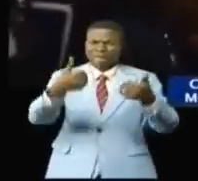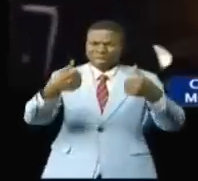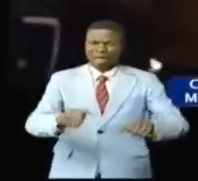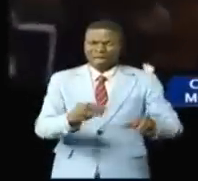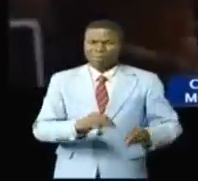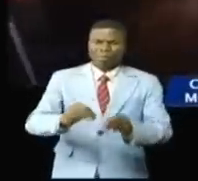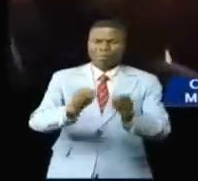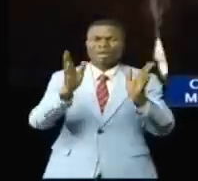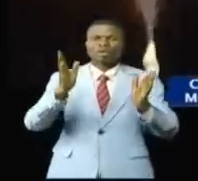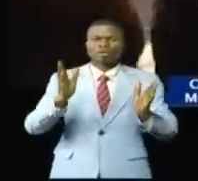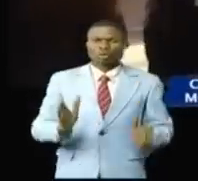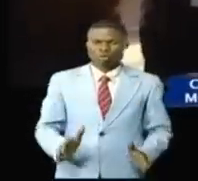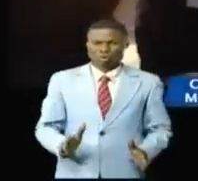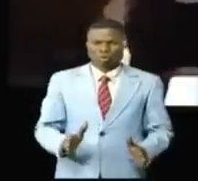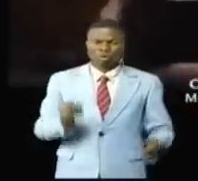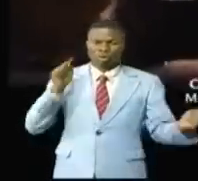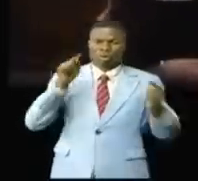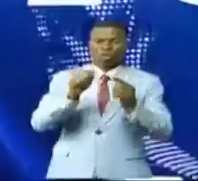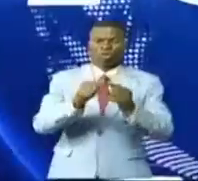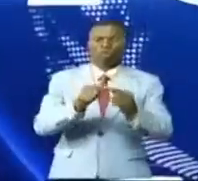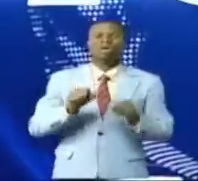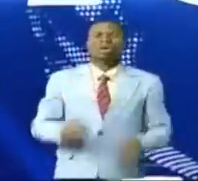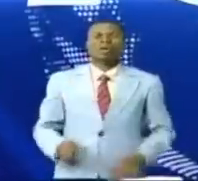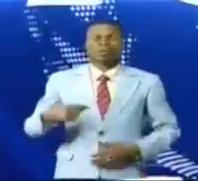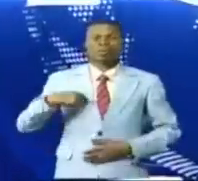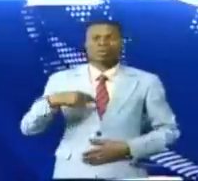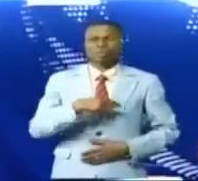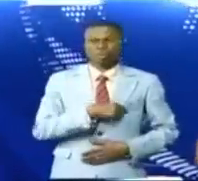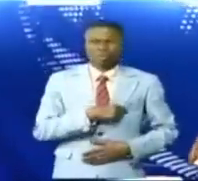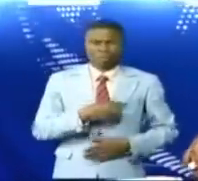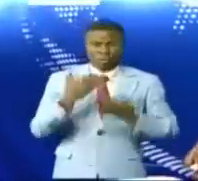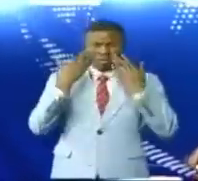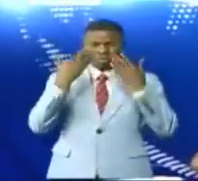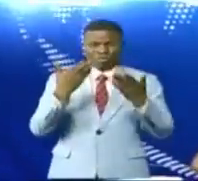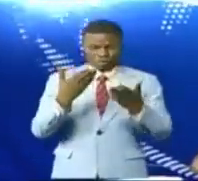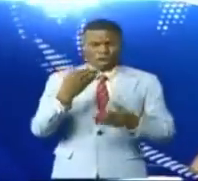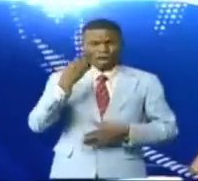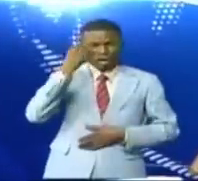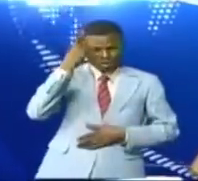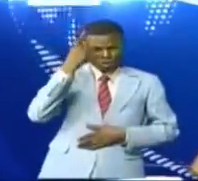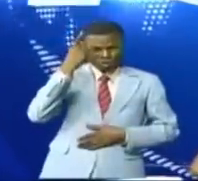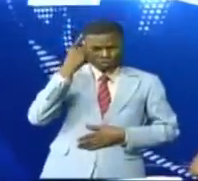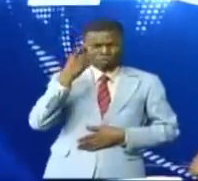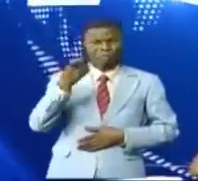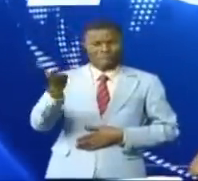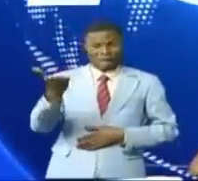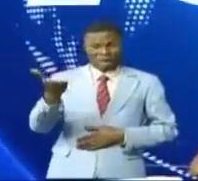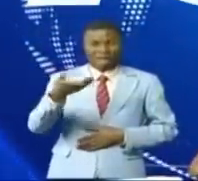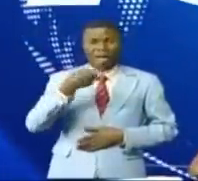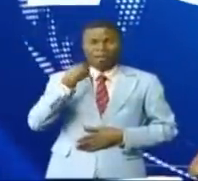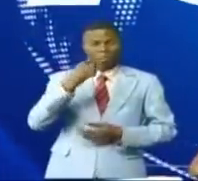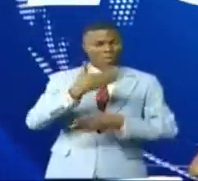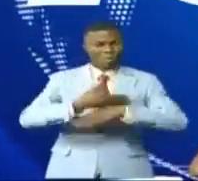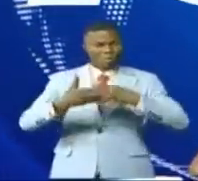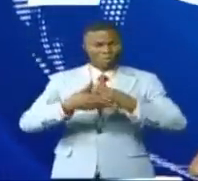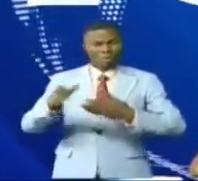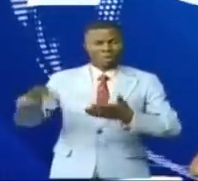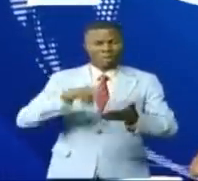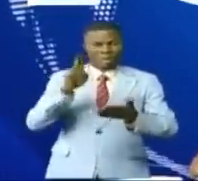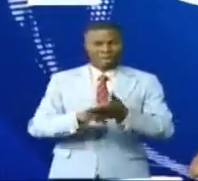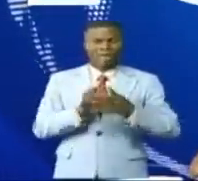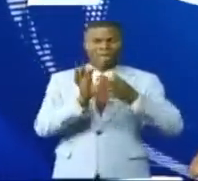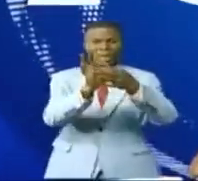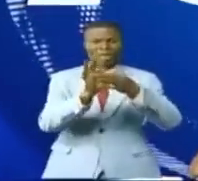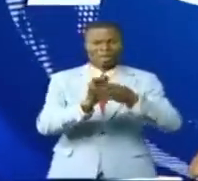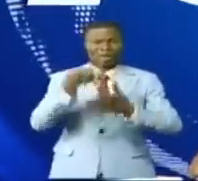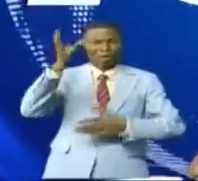méthodistes jusqu'à la mort. Voilà, vous avez corrigé avec moi qu'il s'agissait plutôt de la signature d'alliance